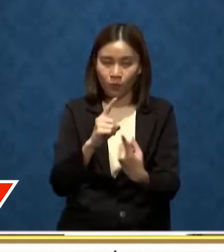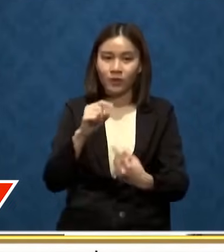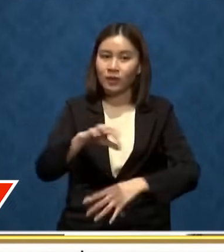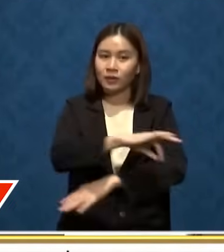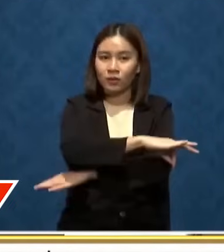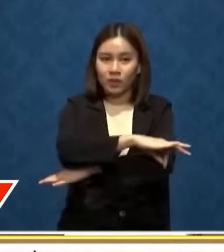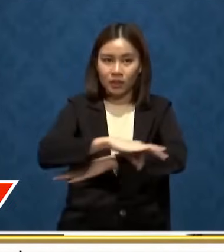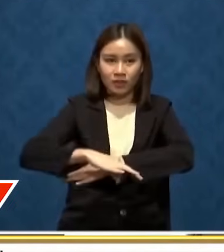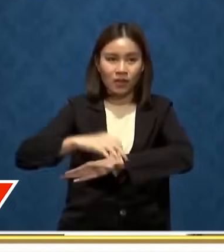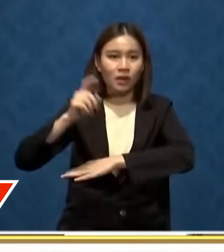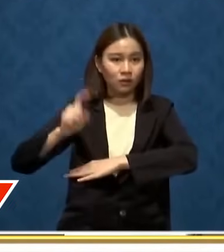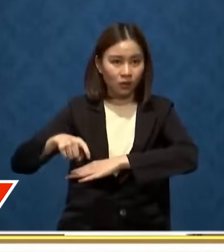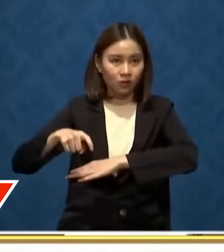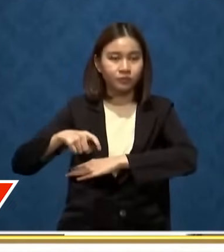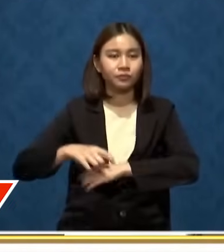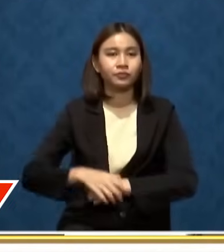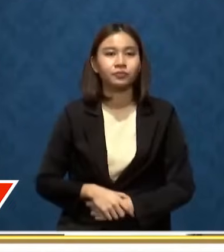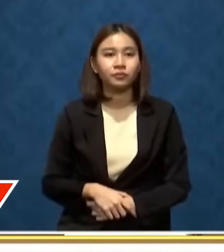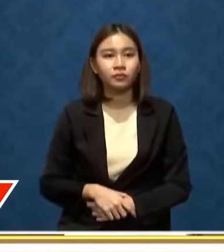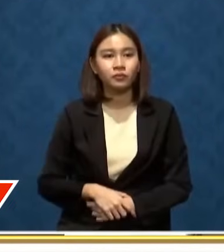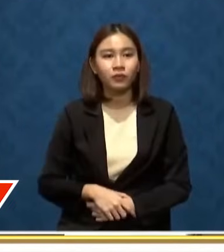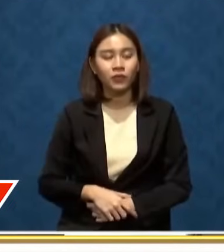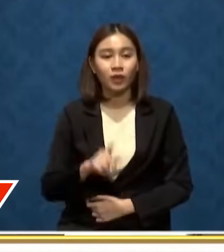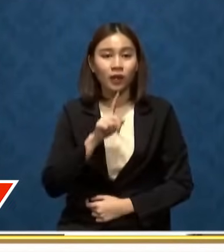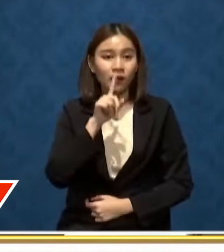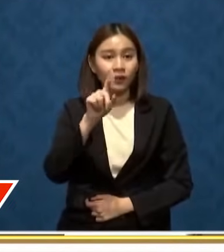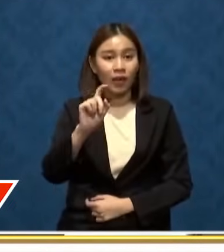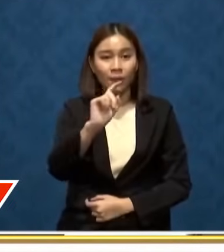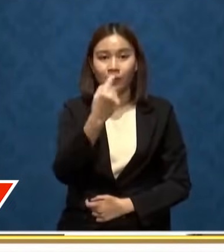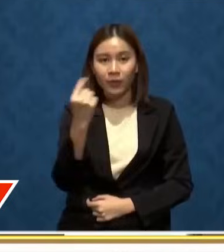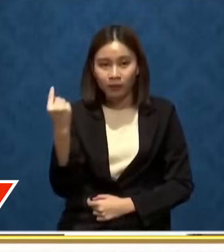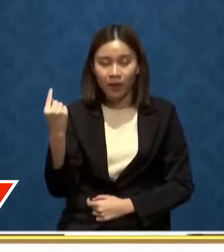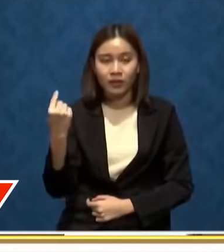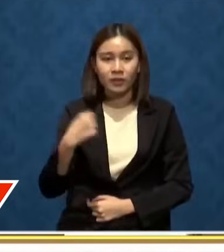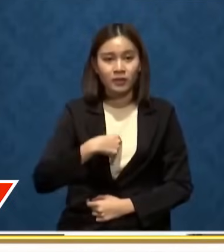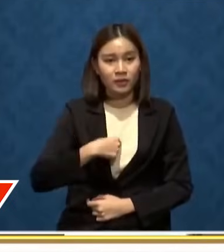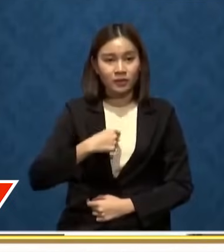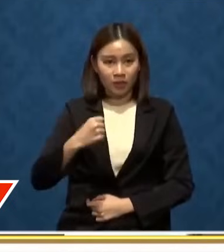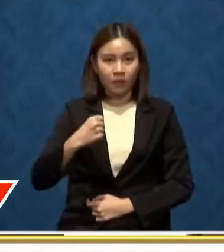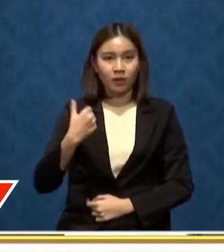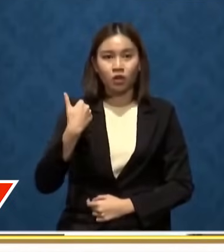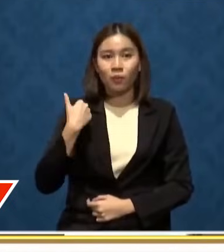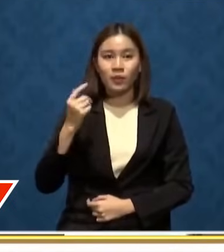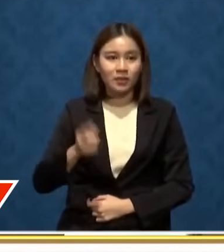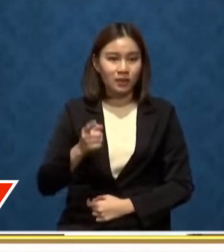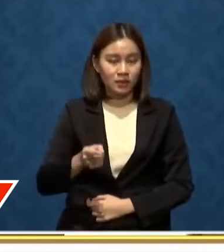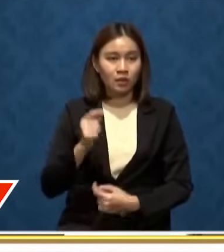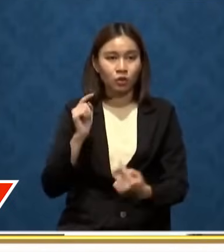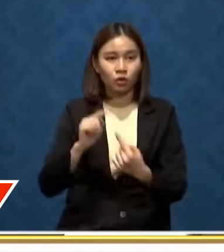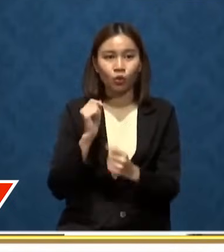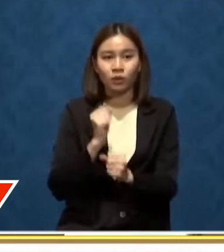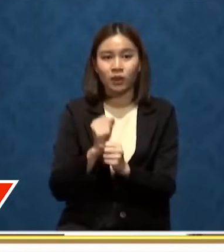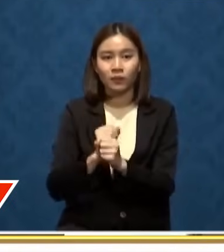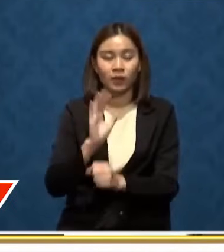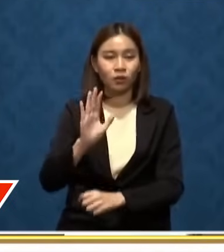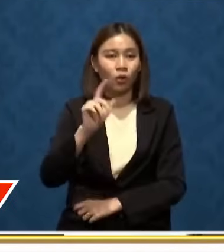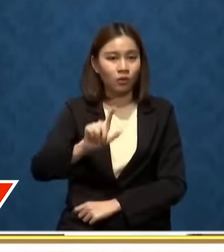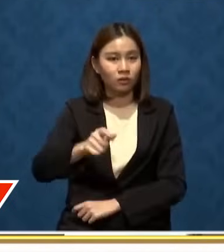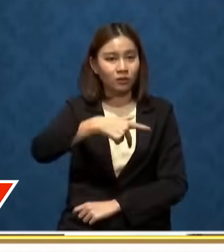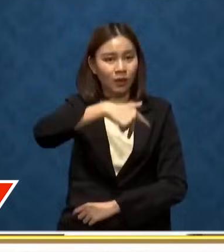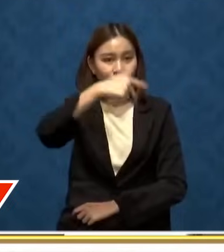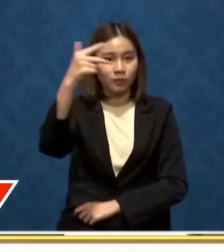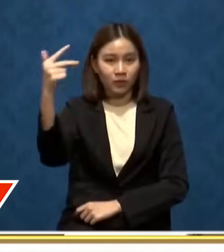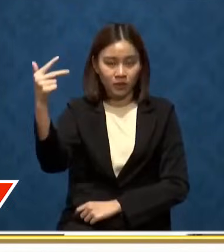ใต้การตั้งคำถามใหม่ๆและความกล้าหาญจะต้องเกิดขึ้นเสมอในการทำงานของไทย PBS